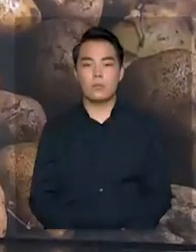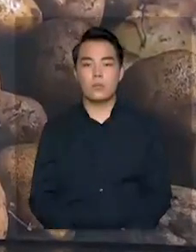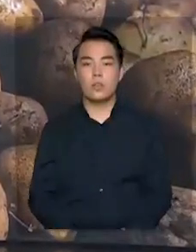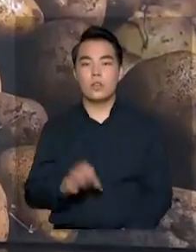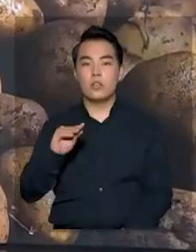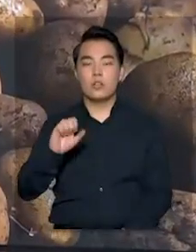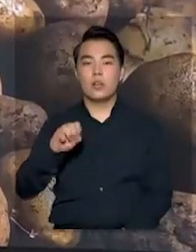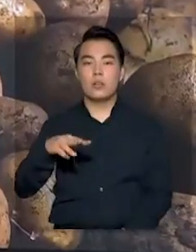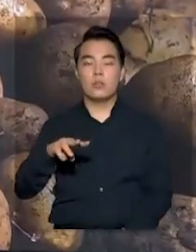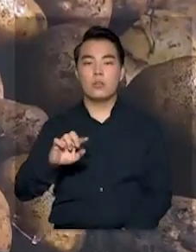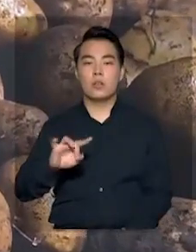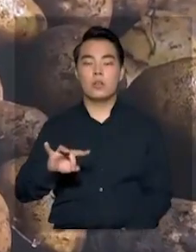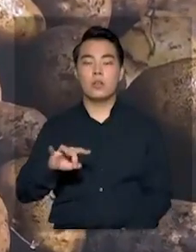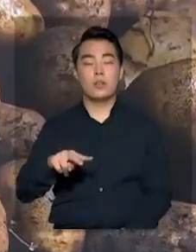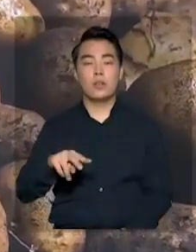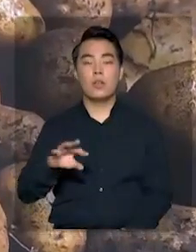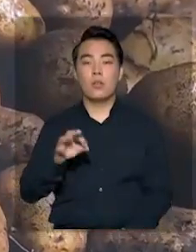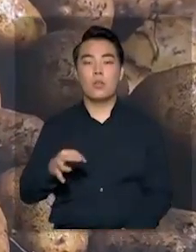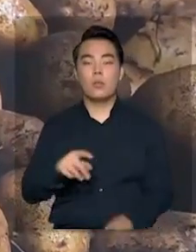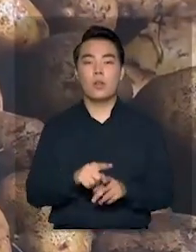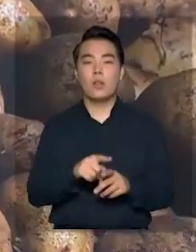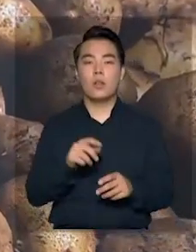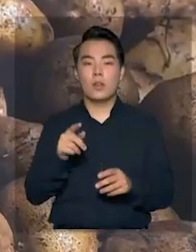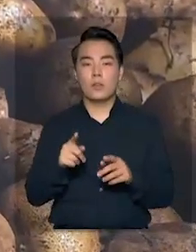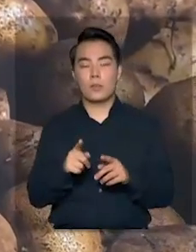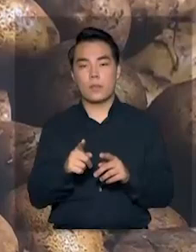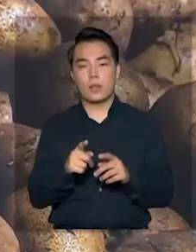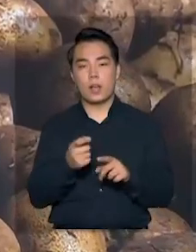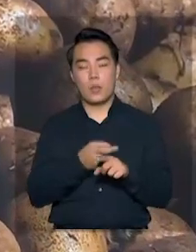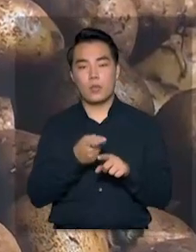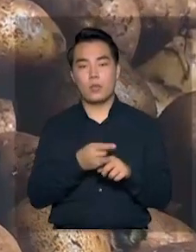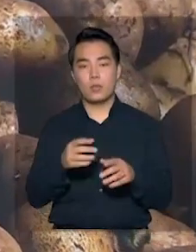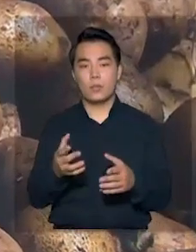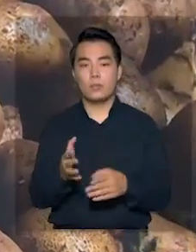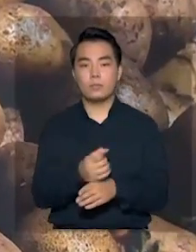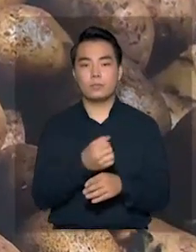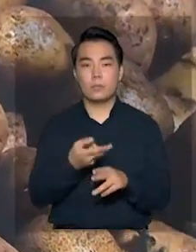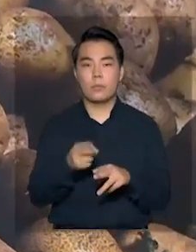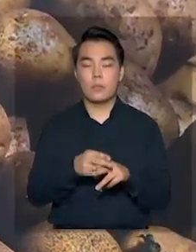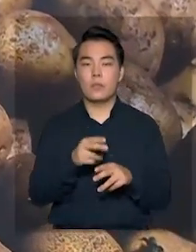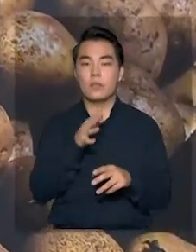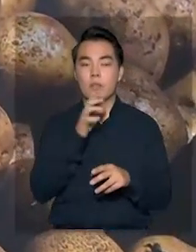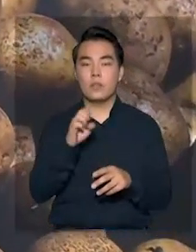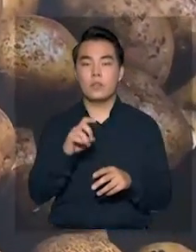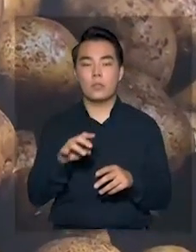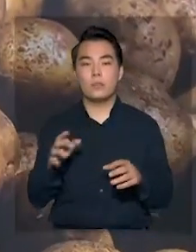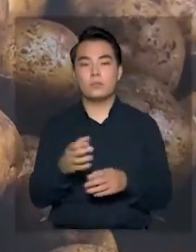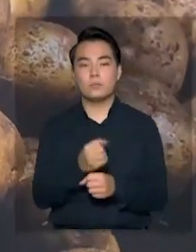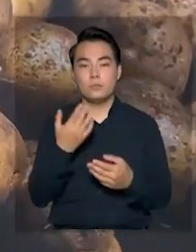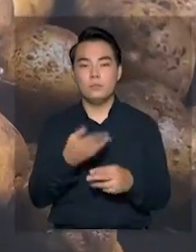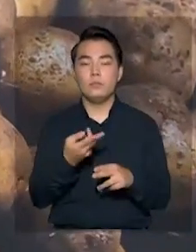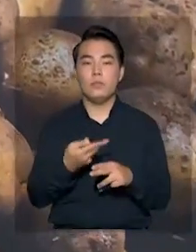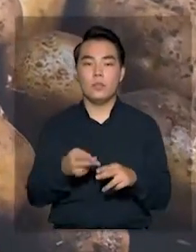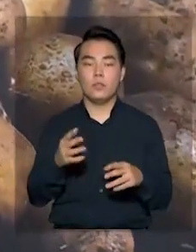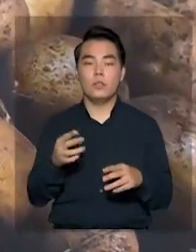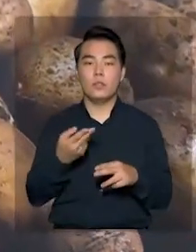Жамбыл облысында картоп жинау аяқталды. Биыл мемлекеттің қолдауына ие болған шаруалардың ісі биыл берекелі. Қоймаларда артығы мен